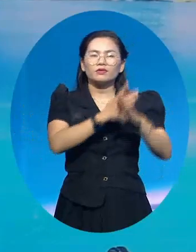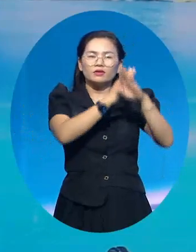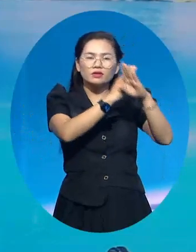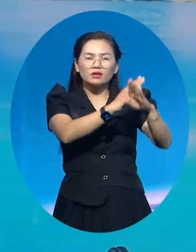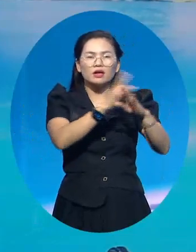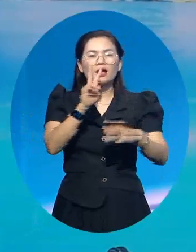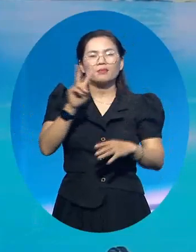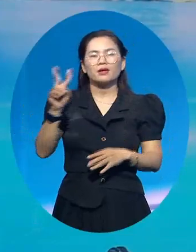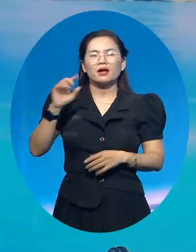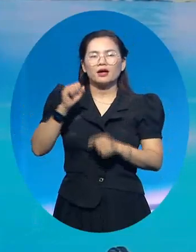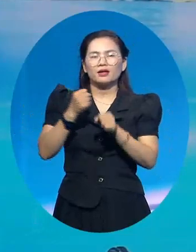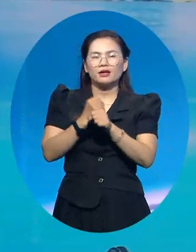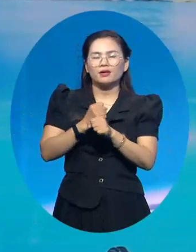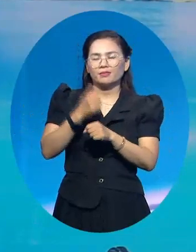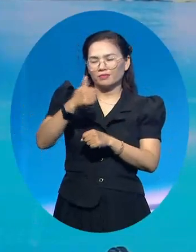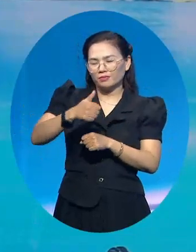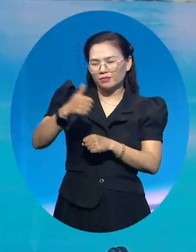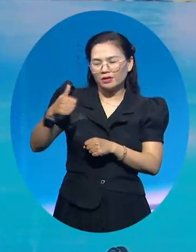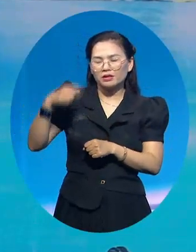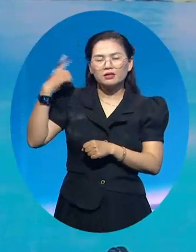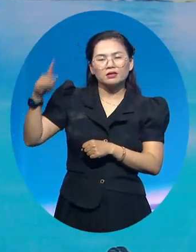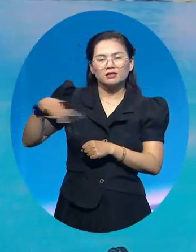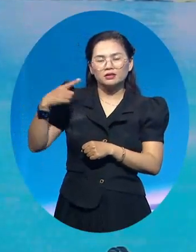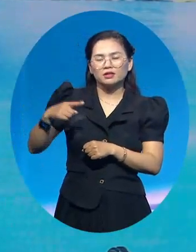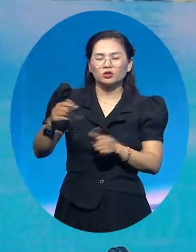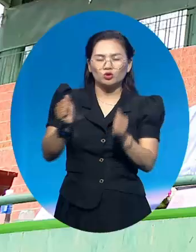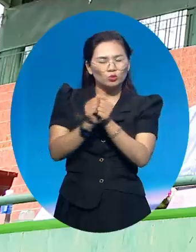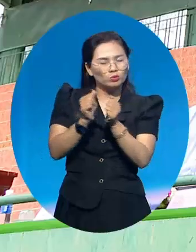dân phòng cháy và chữa cháy ngày 4 tháng 10.